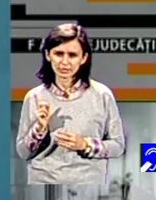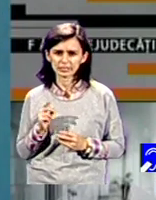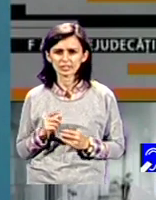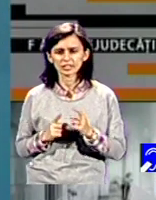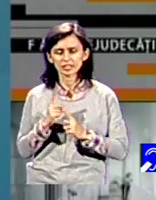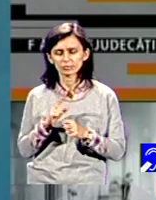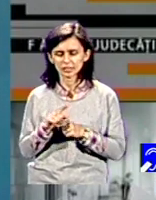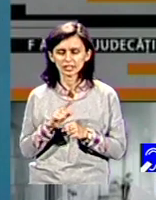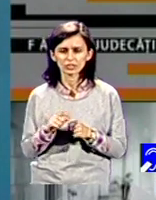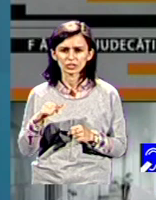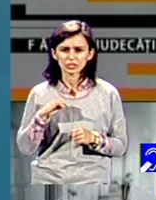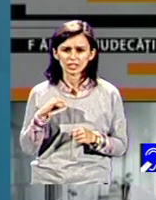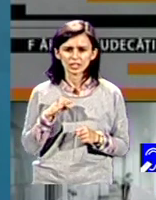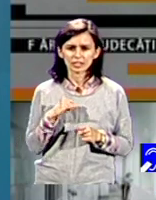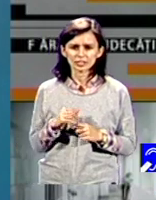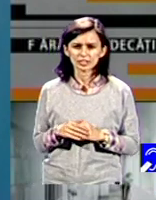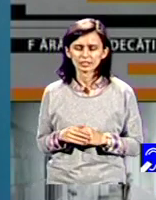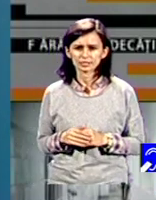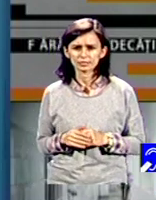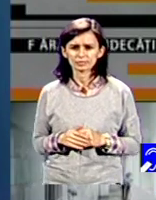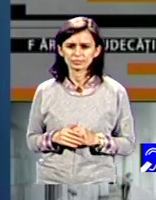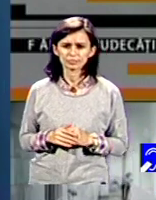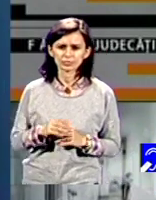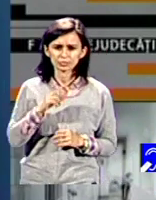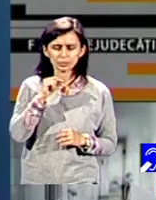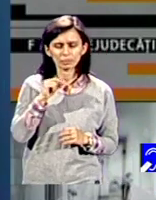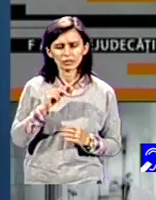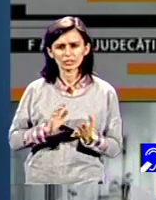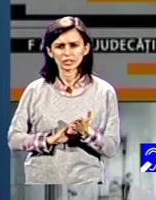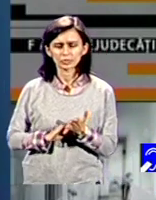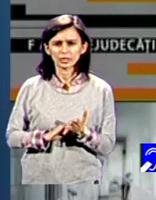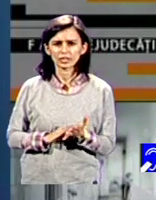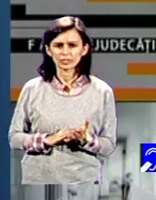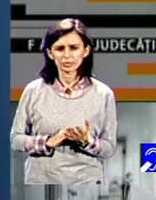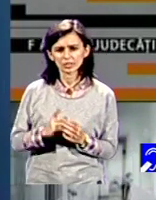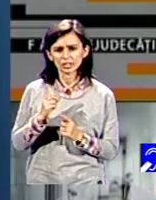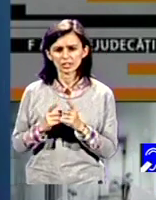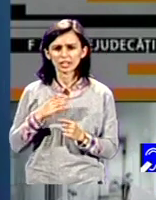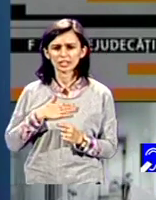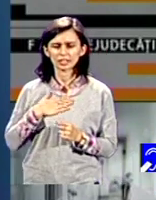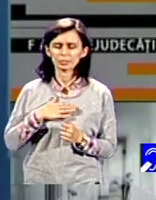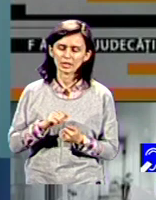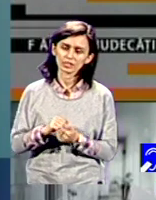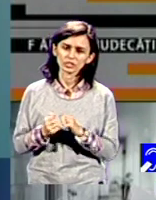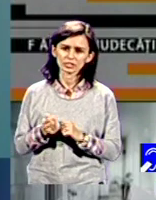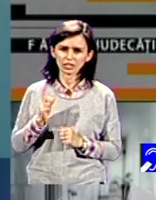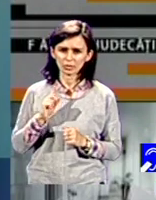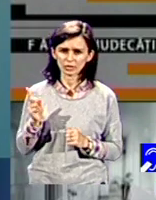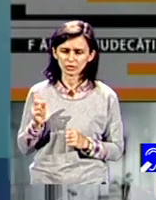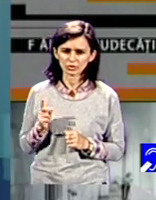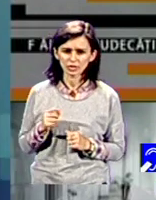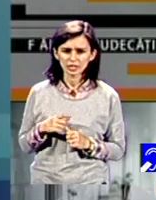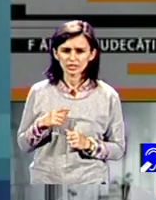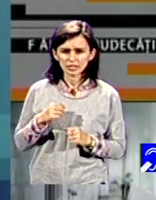In primul rand oportunitatea sa vorbim despre faptul ca daca ne place sau nu aici stiu sigur ca sunt